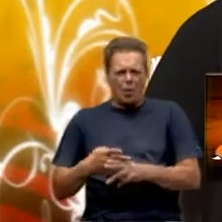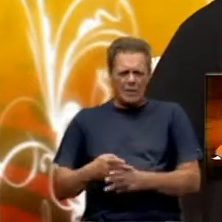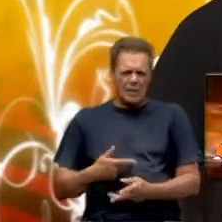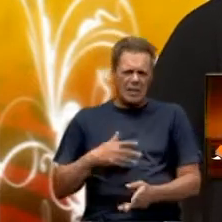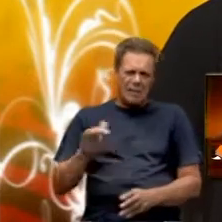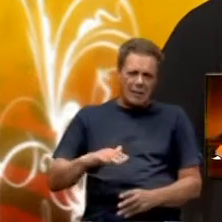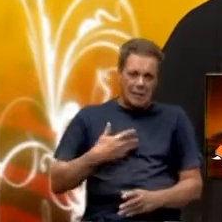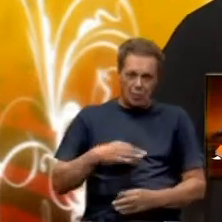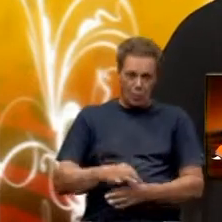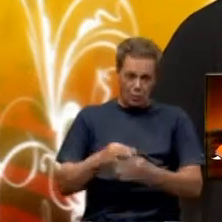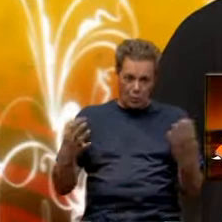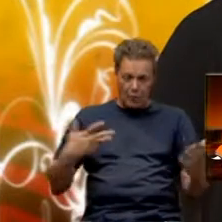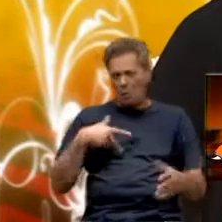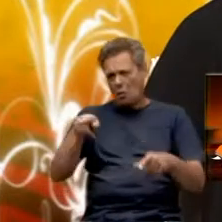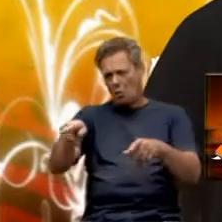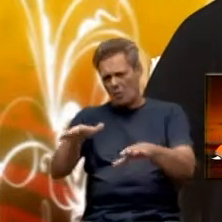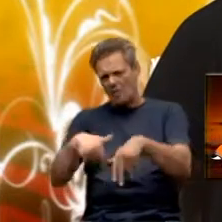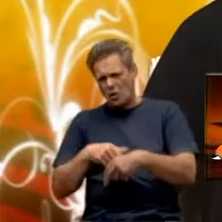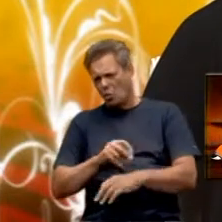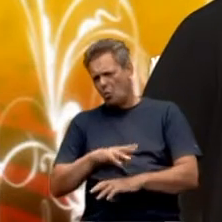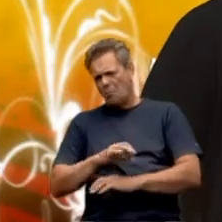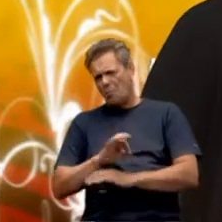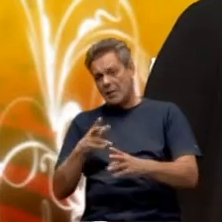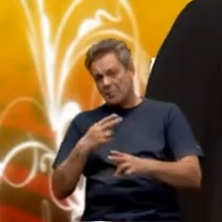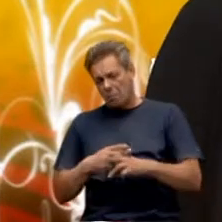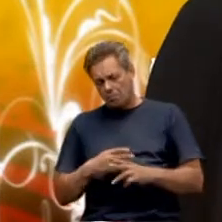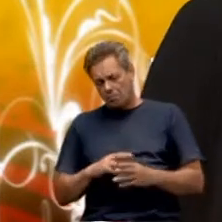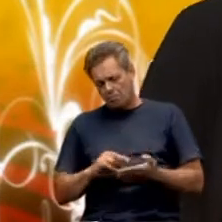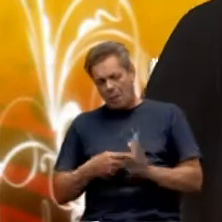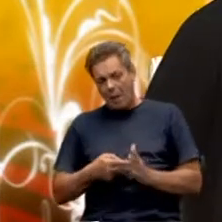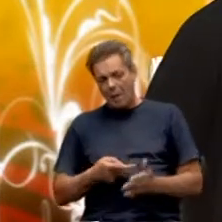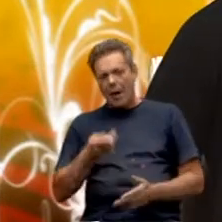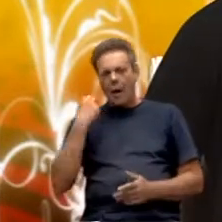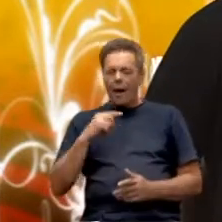i koje to prihvaćaju bez problema, a ima djeca koja su